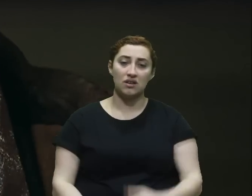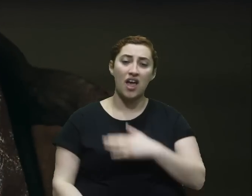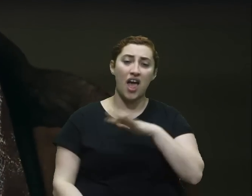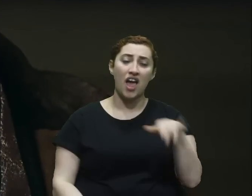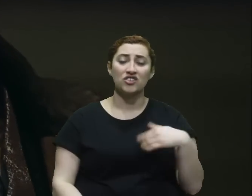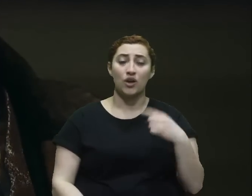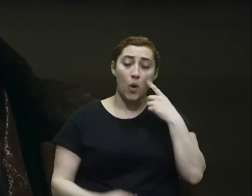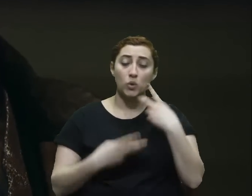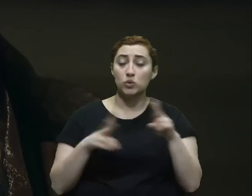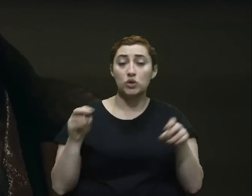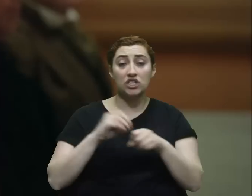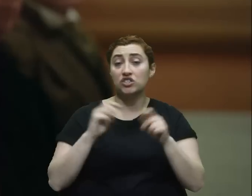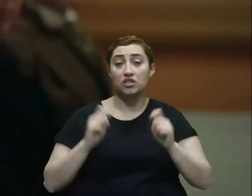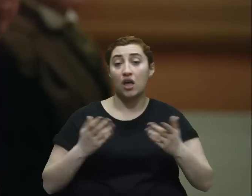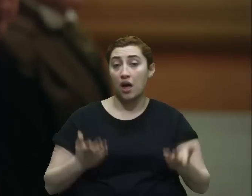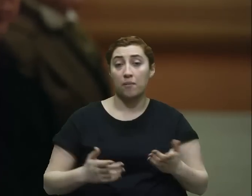Her şey hürriyet içinde olsun.